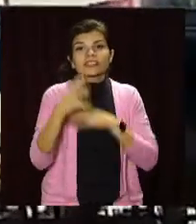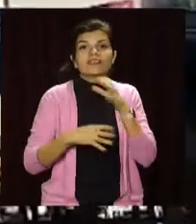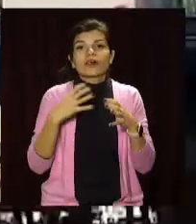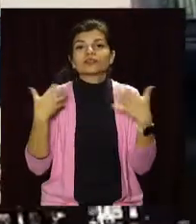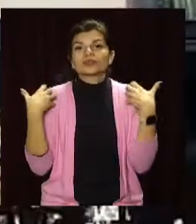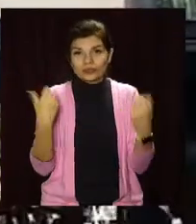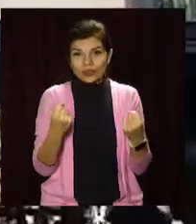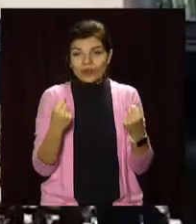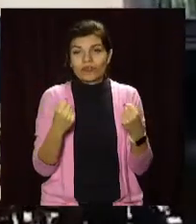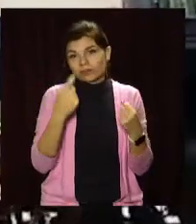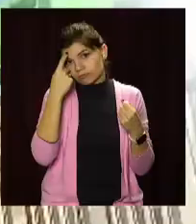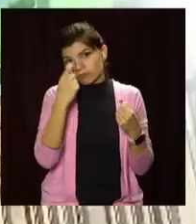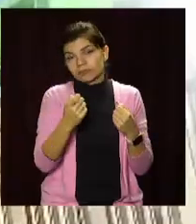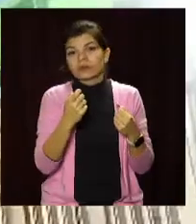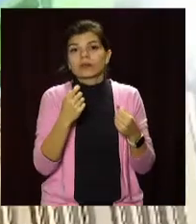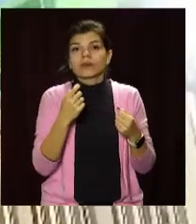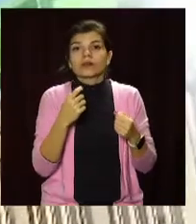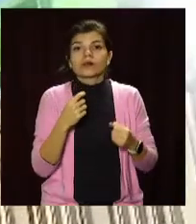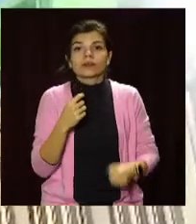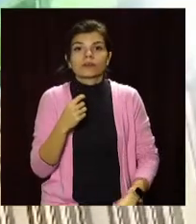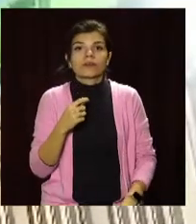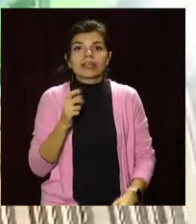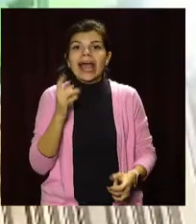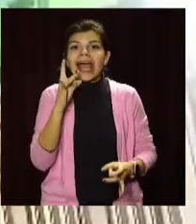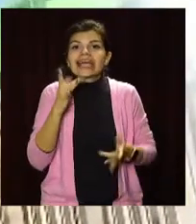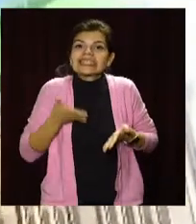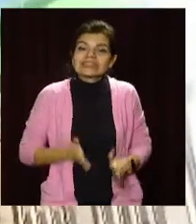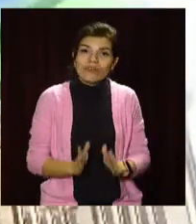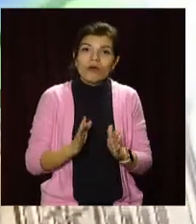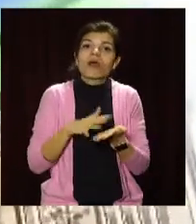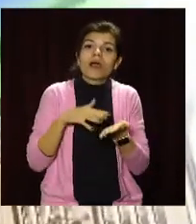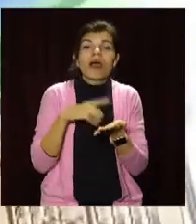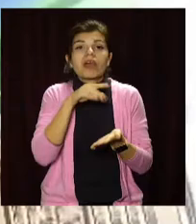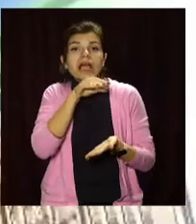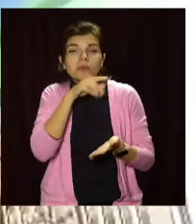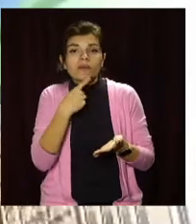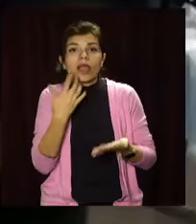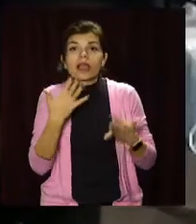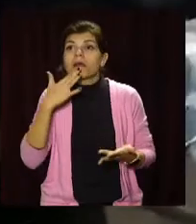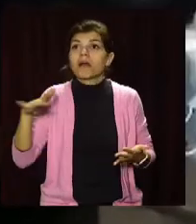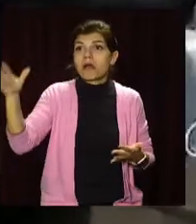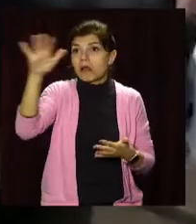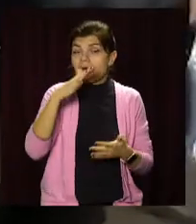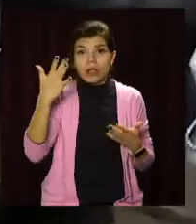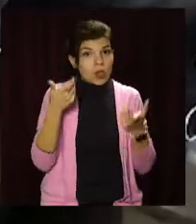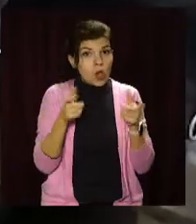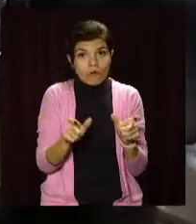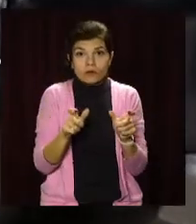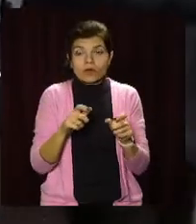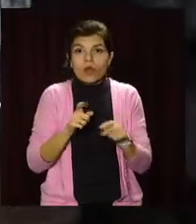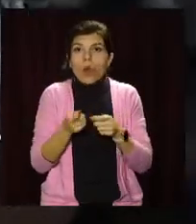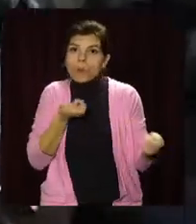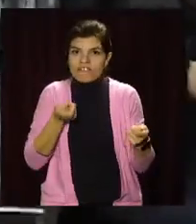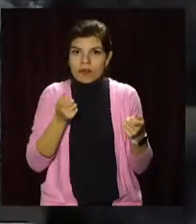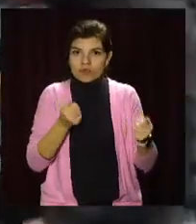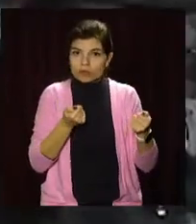організація охорони здоров'я застерігає від зняття обмежень на Різдво. Експерти кажуть, якщо уряди європейських країн не візьмуть коронавірус під контроль до